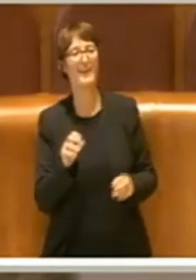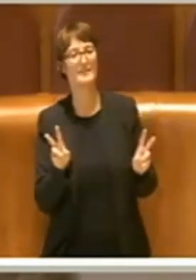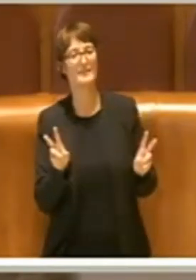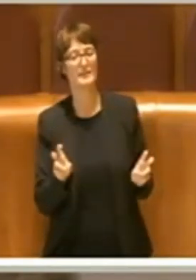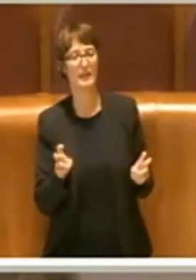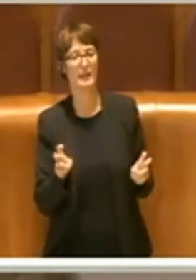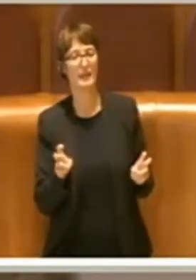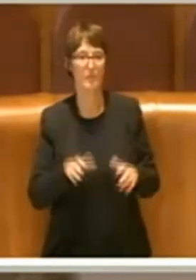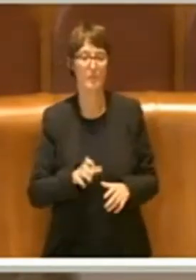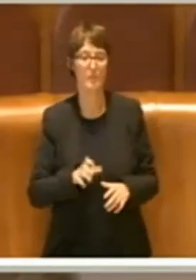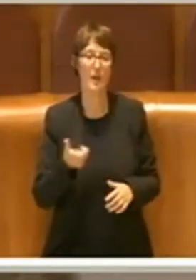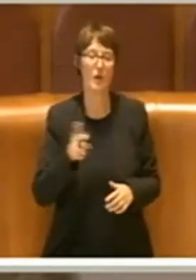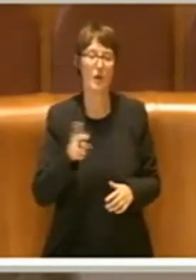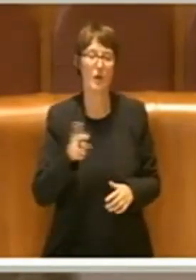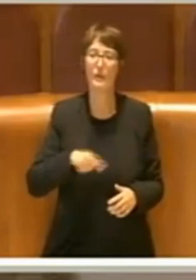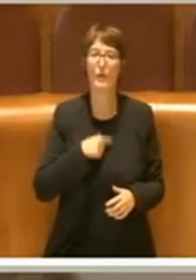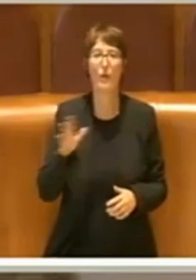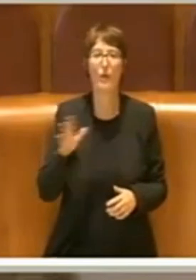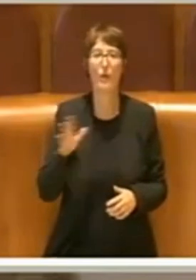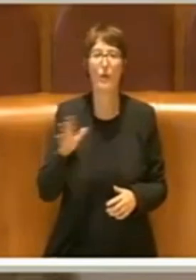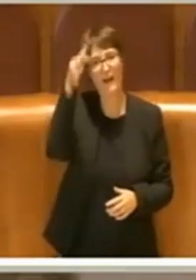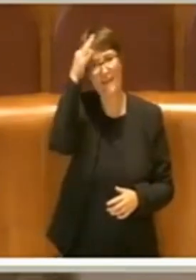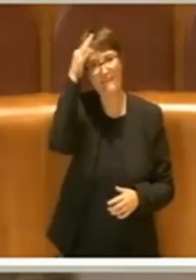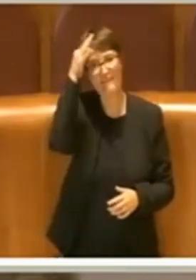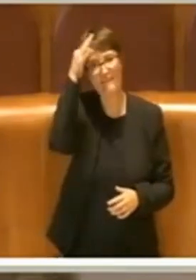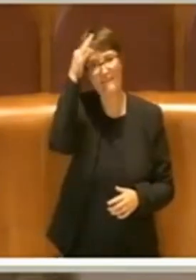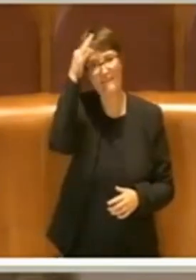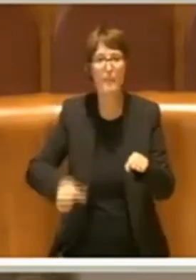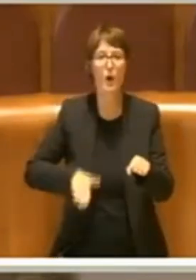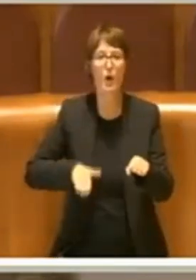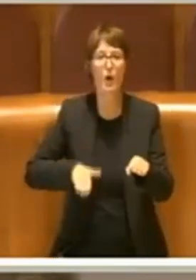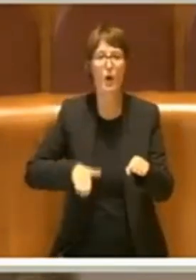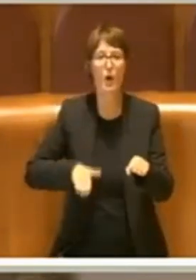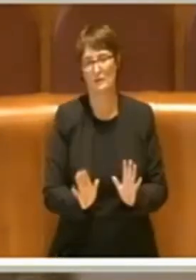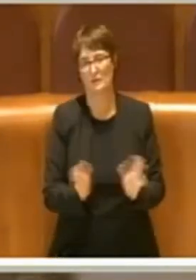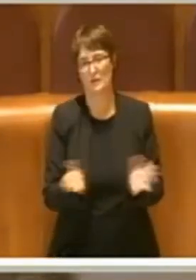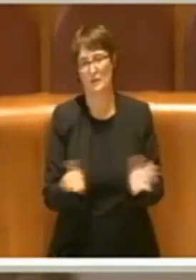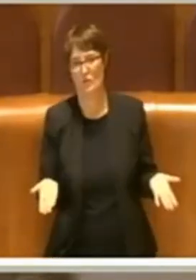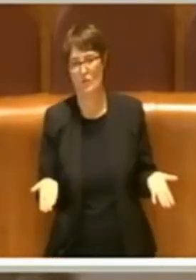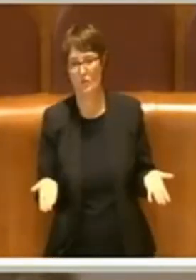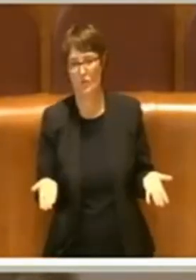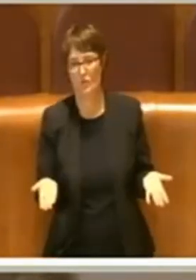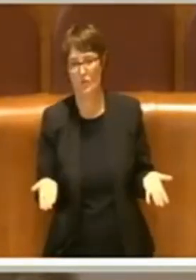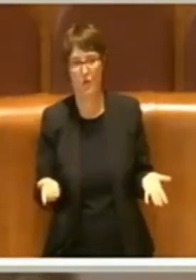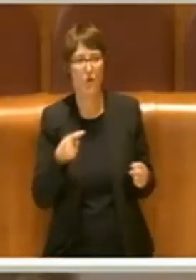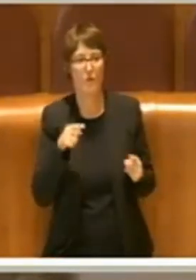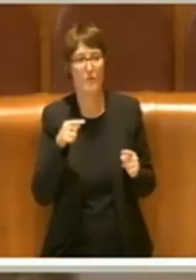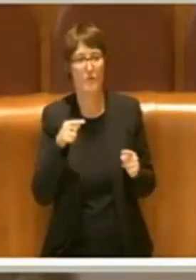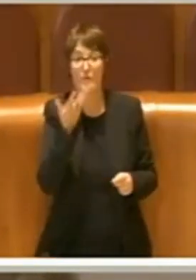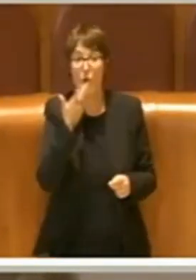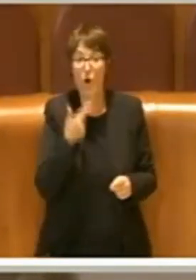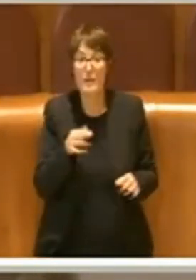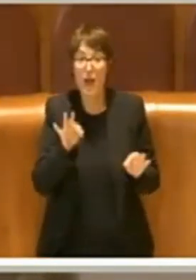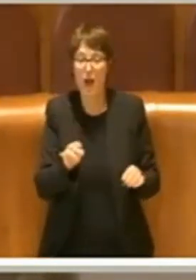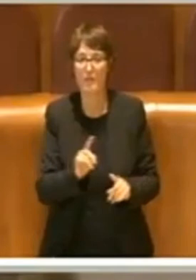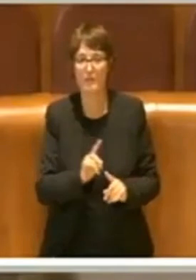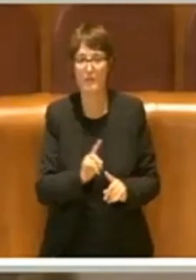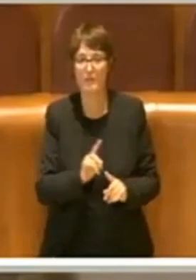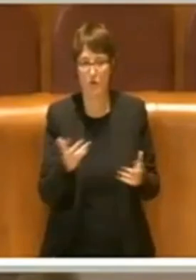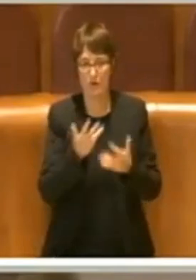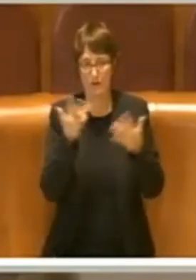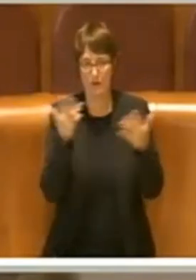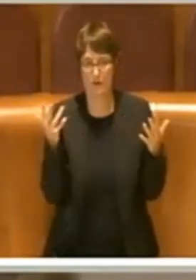che per qualcos'altro. Non è assolutamente la nostra intenzione, chiaramente